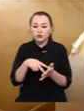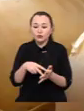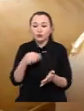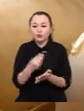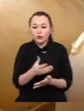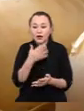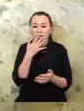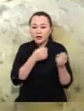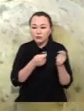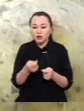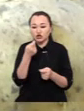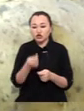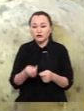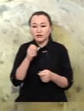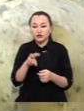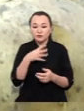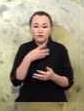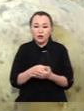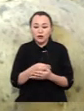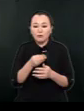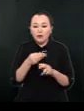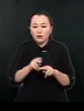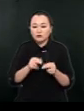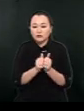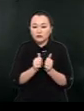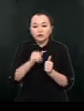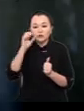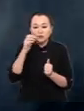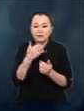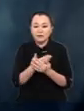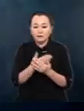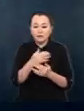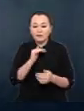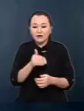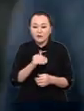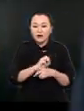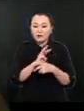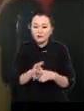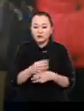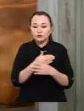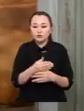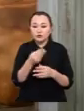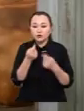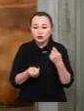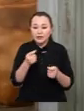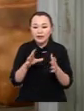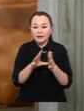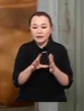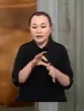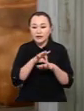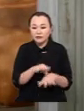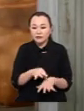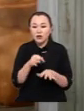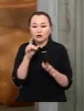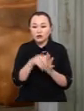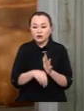вот импортные на порядок дешевле. Все потому, что в соседнем Узбекистане, например, фермеров обеспечивают дешевыми энергоносителями, в том